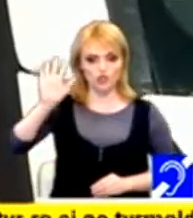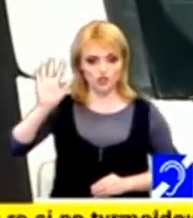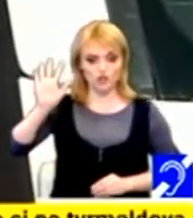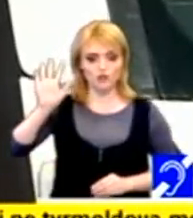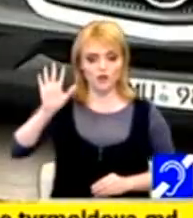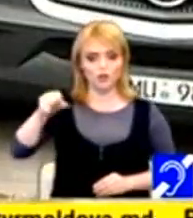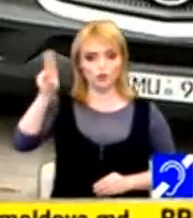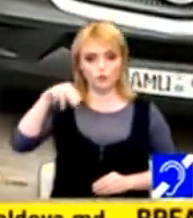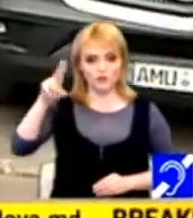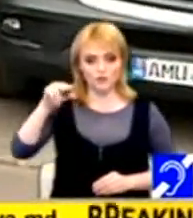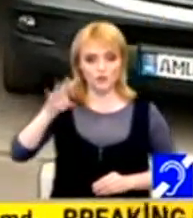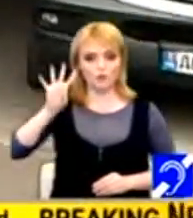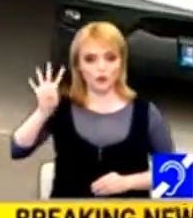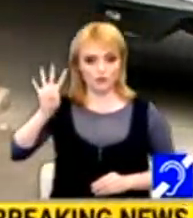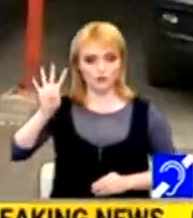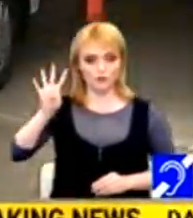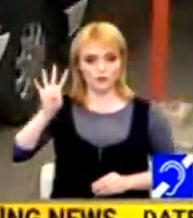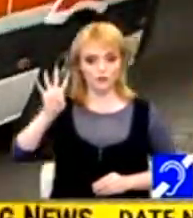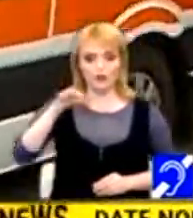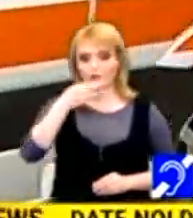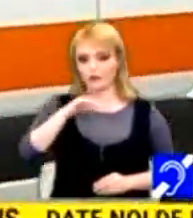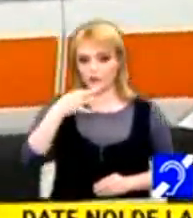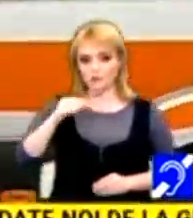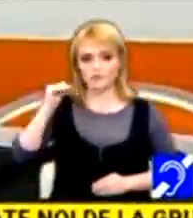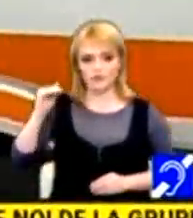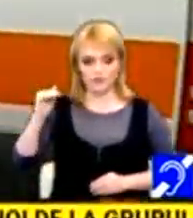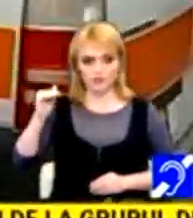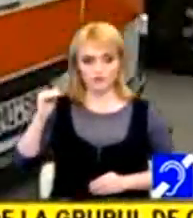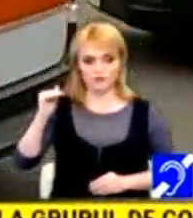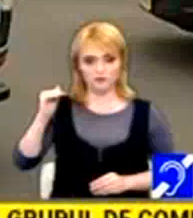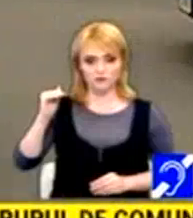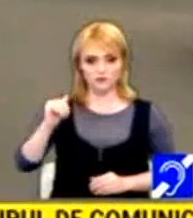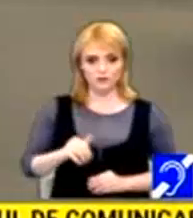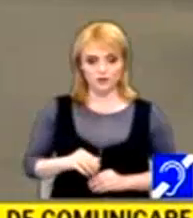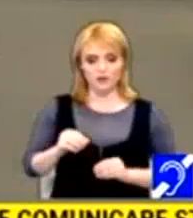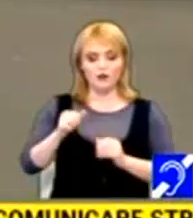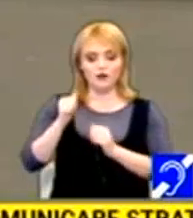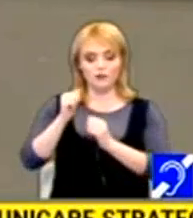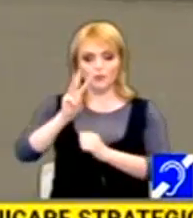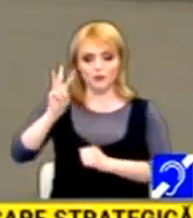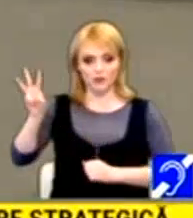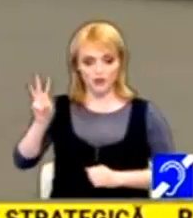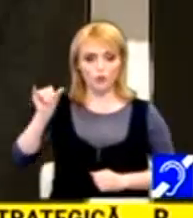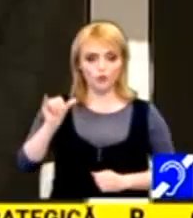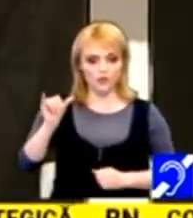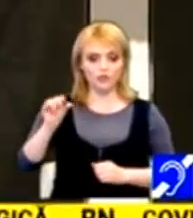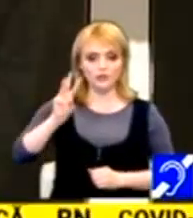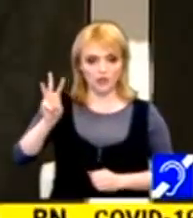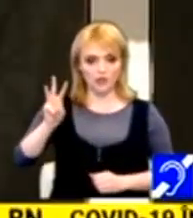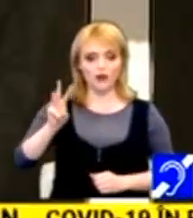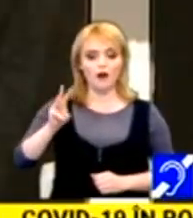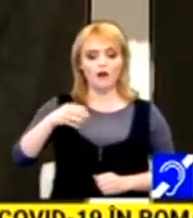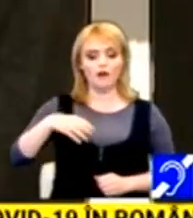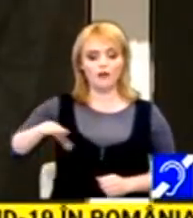5, Dubăsari 4, Iedeniț, Felești 3 cazuri, Ungheni 3 cazuri,